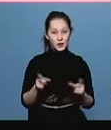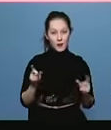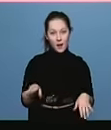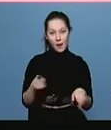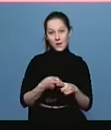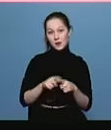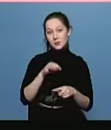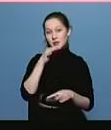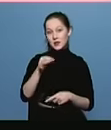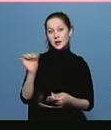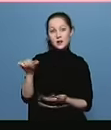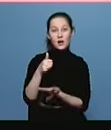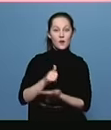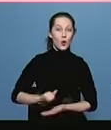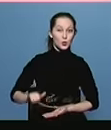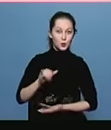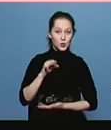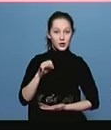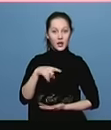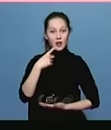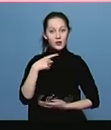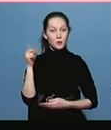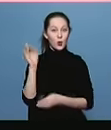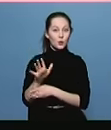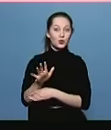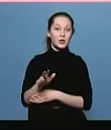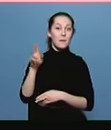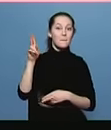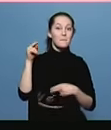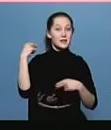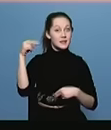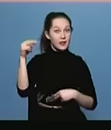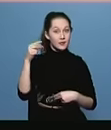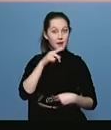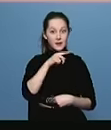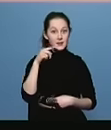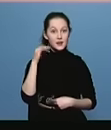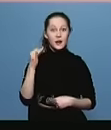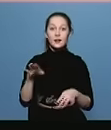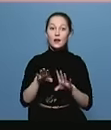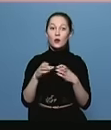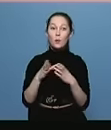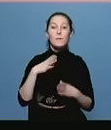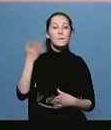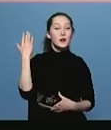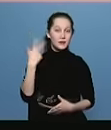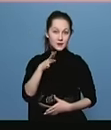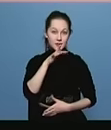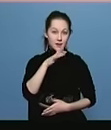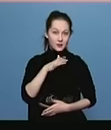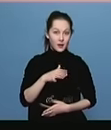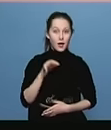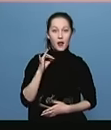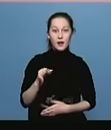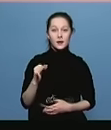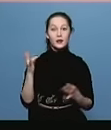Удмуртии Александр Соловьев, комментируя поручение президента страны. Такие группы уже существовали в Удмуртии 30 лет назад.